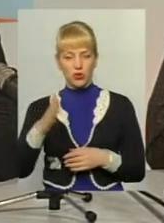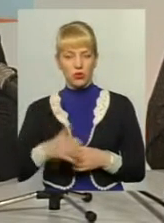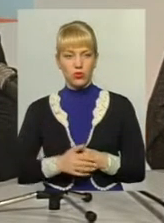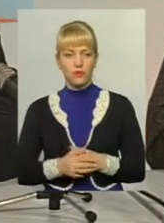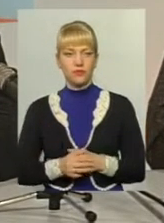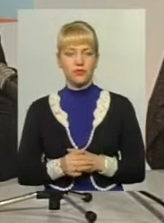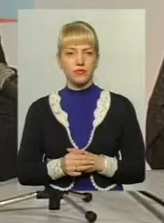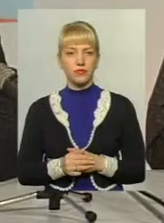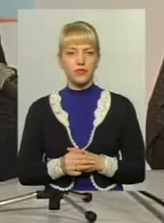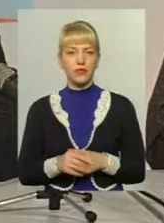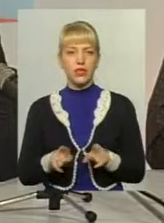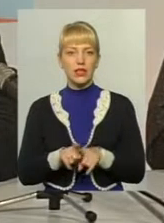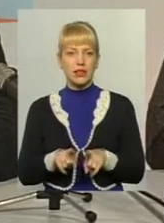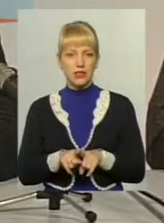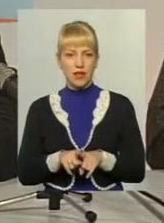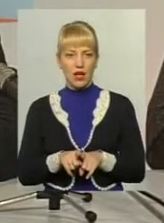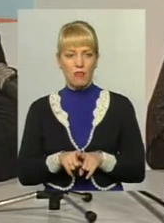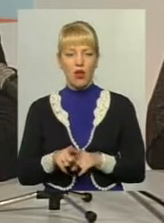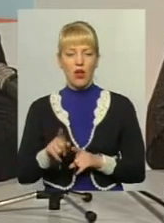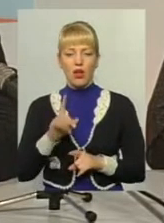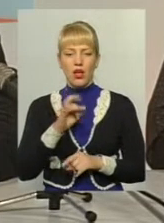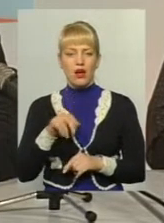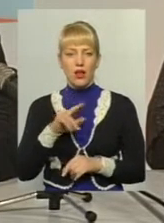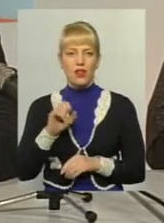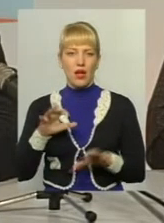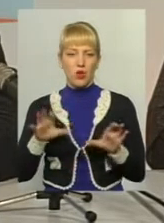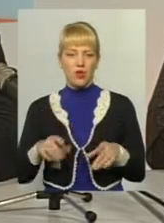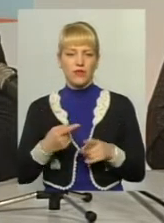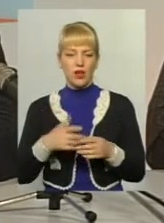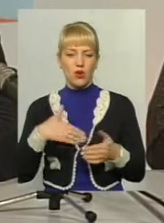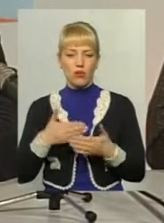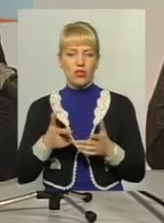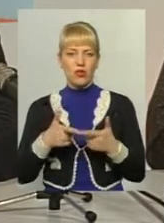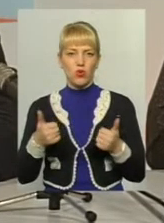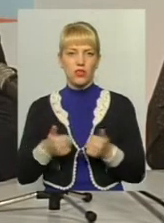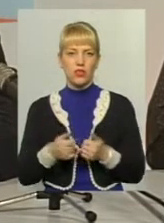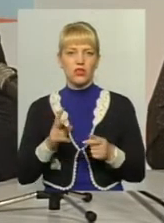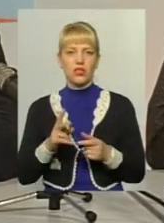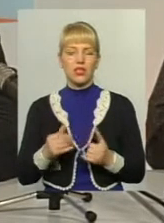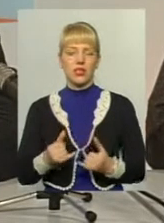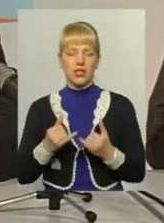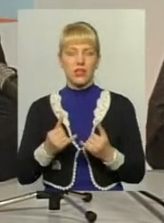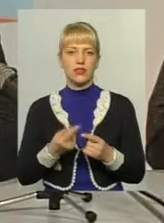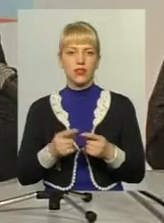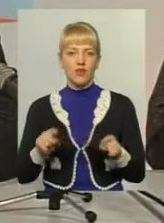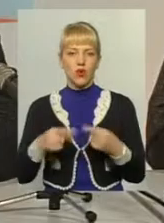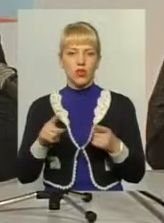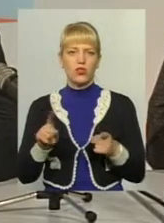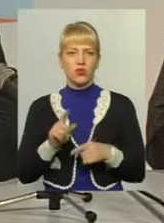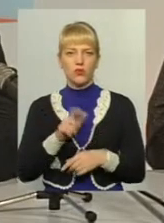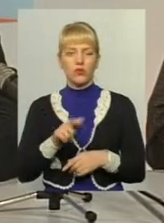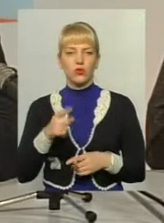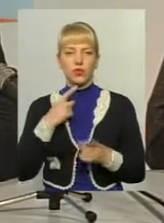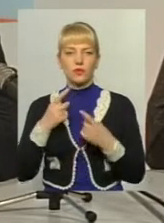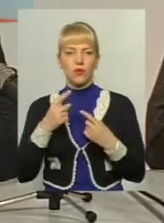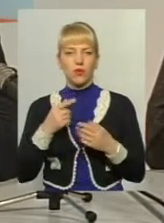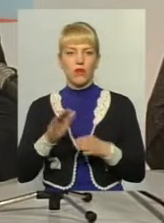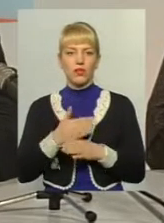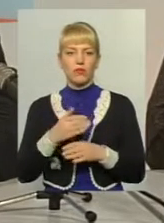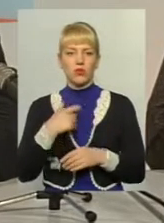пройти курси і якби стати, ну, для себе взяти все, що потрібно, да, для управління там будинком